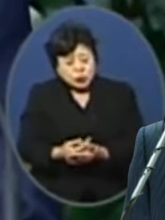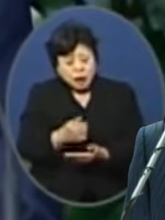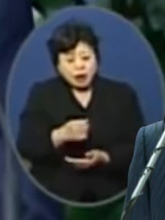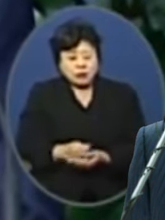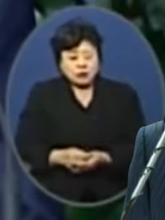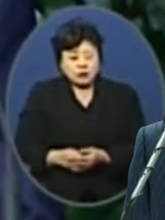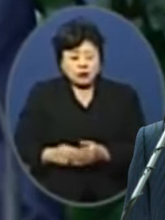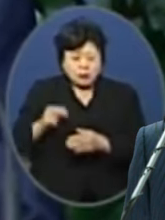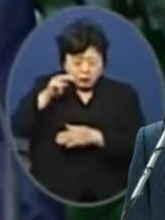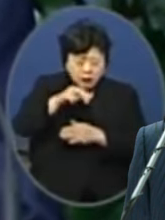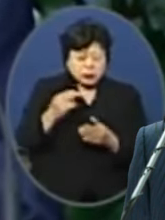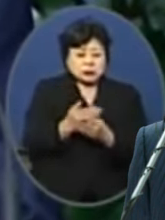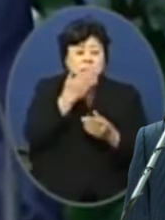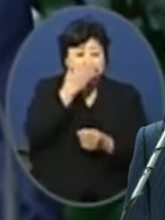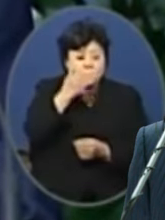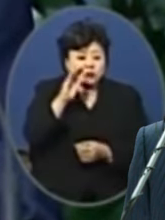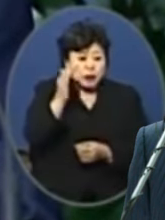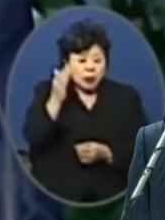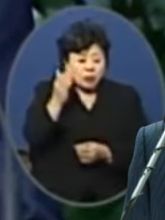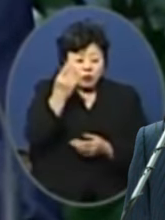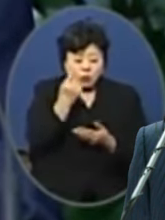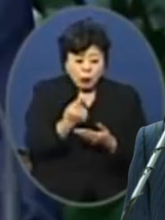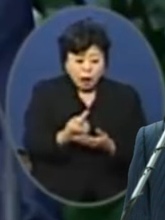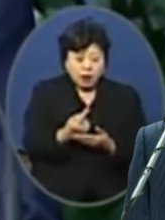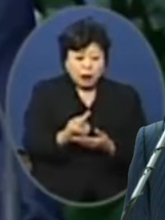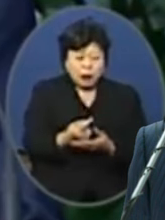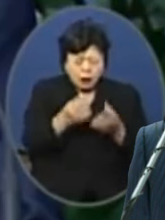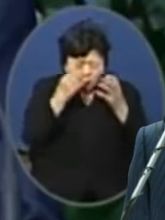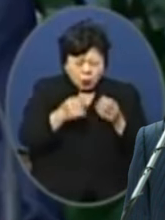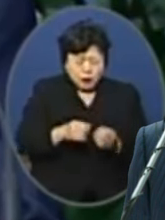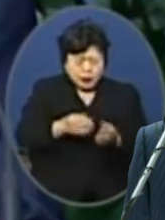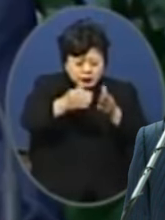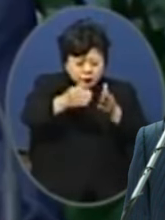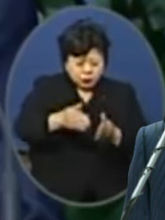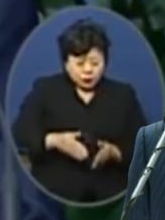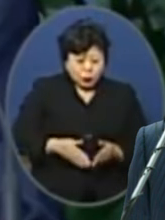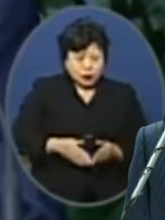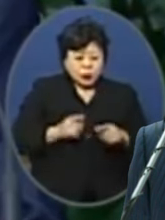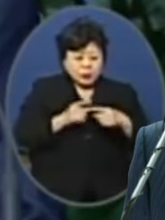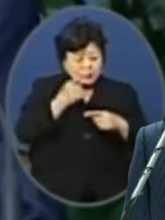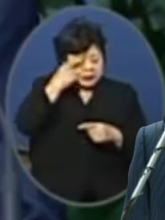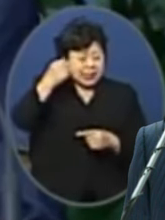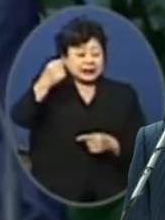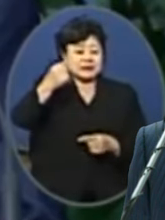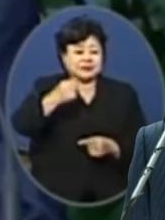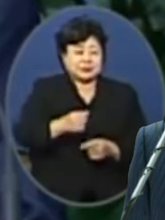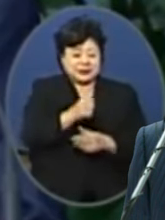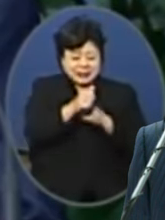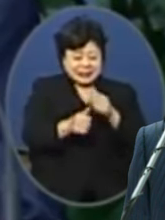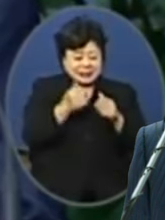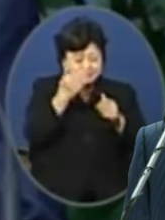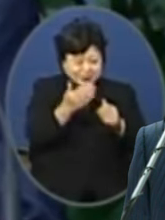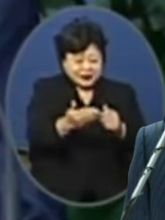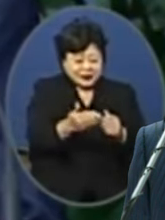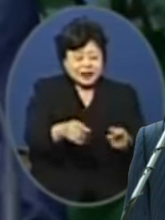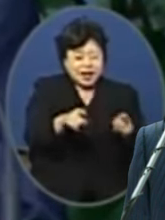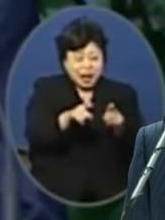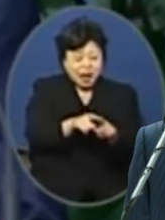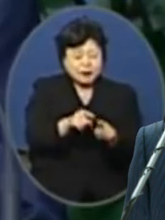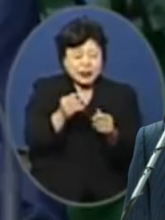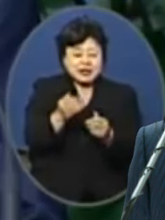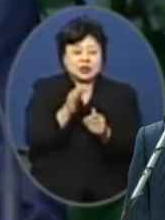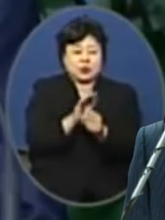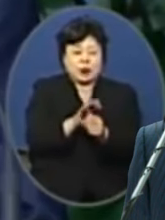디딤돌이 되기도 하기 위해서 여러분에게 다가오는 것입니다 그 고난을 통해서 긍정적인 태도를 취하면 하나님이 같이 일해